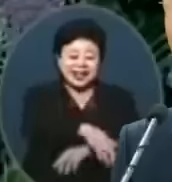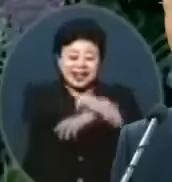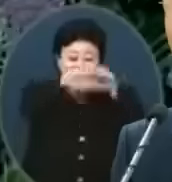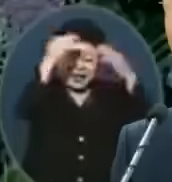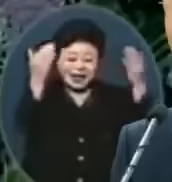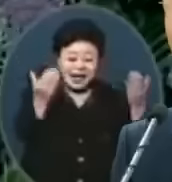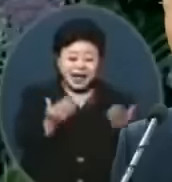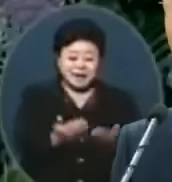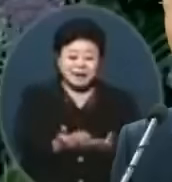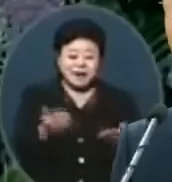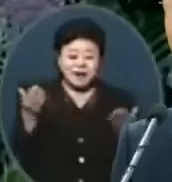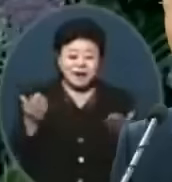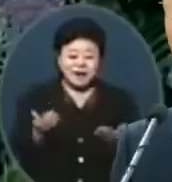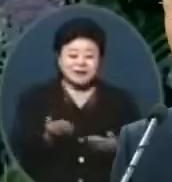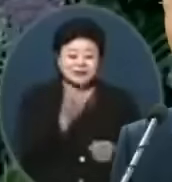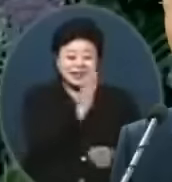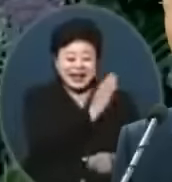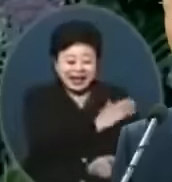내가